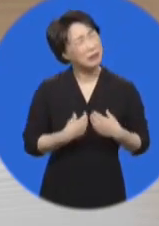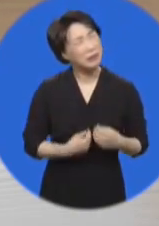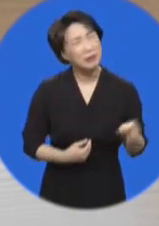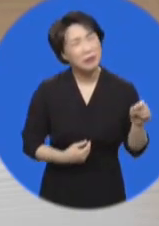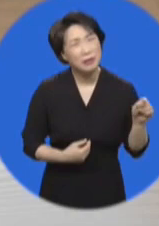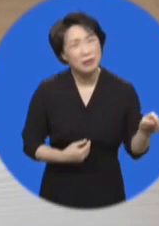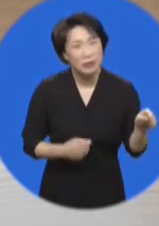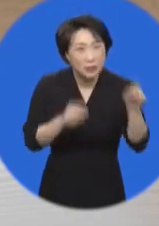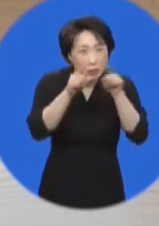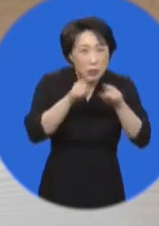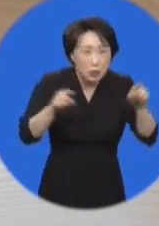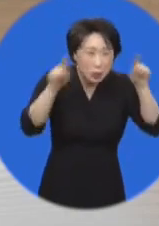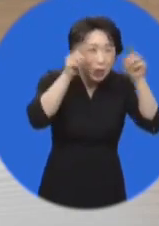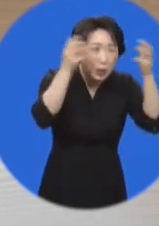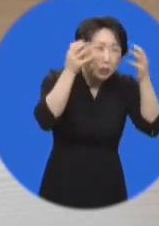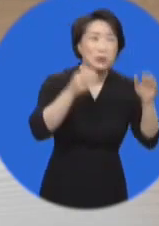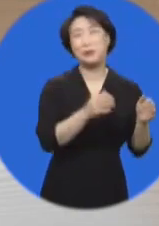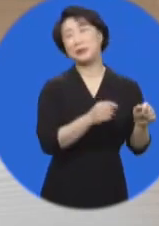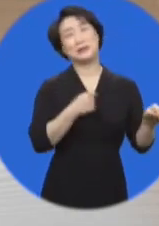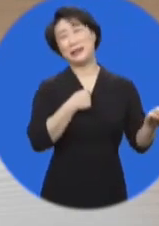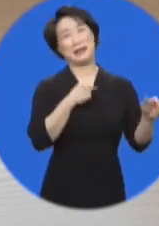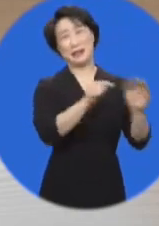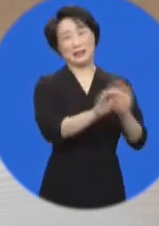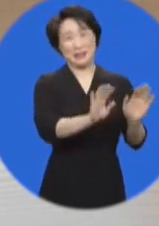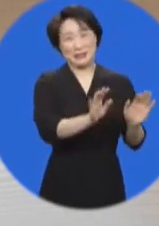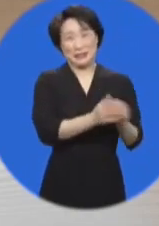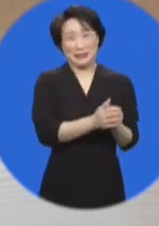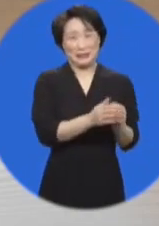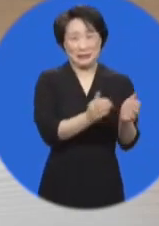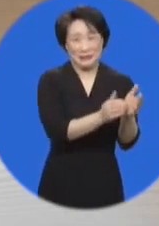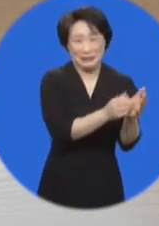절망적인 지옥의 고통에서 벗어났어